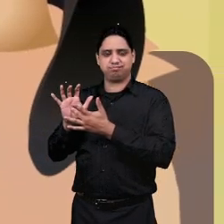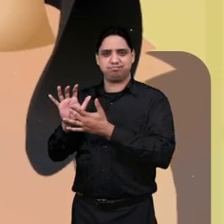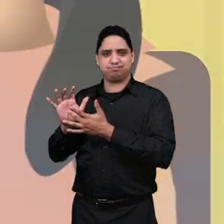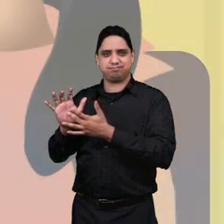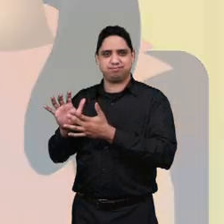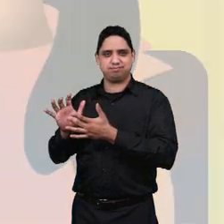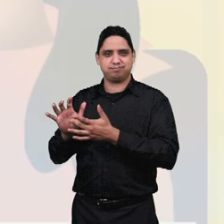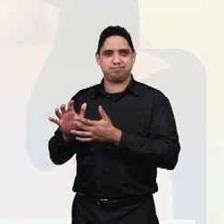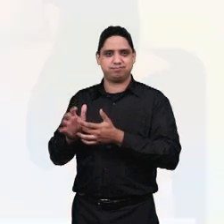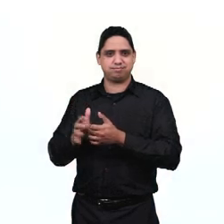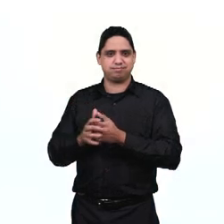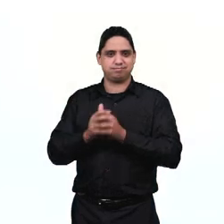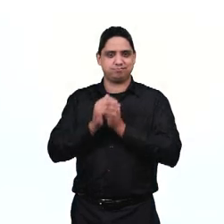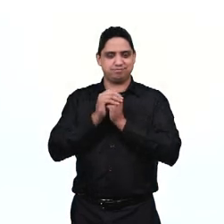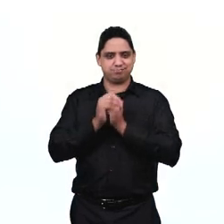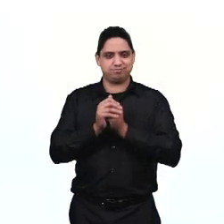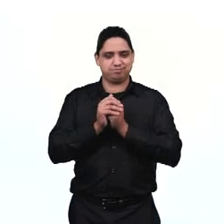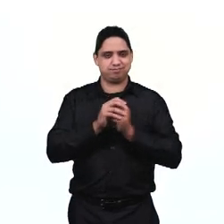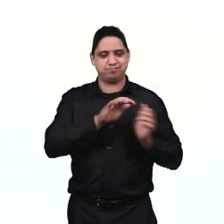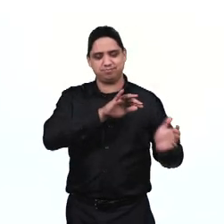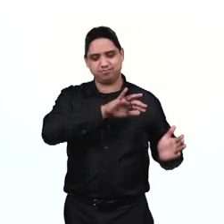Jesus.